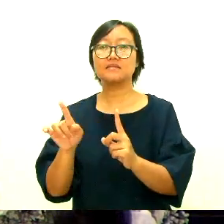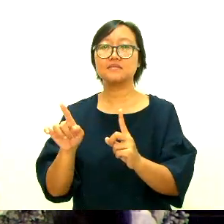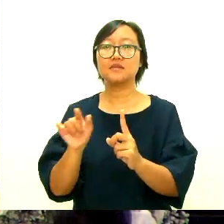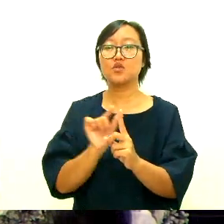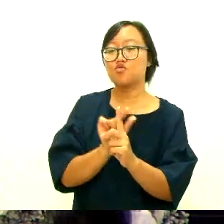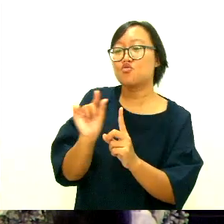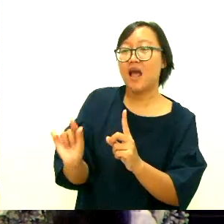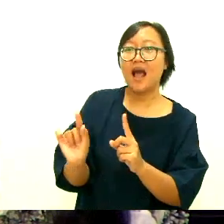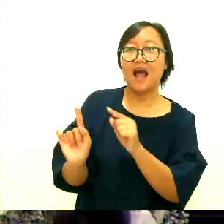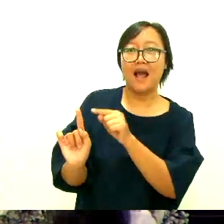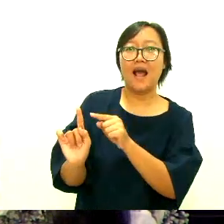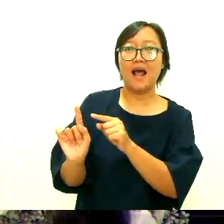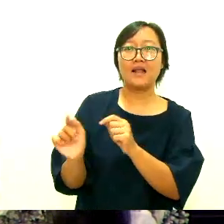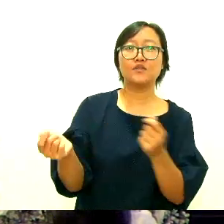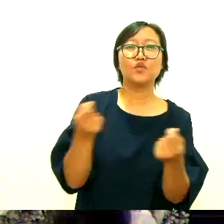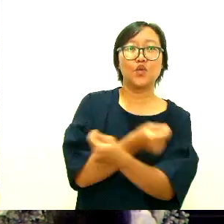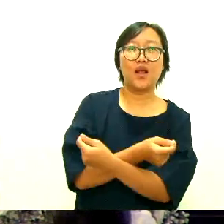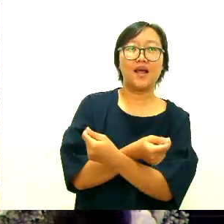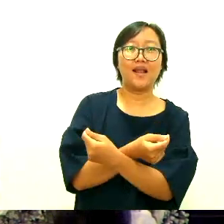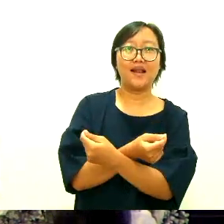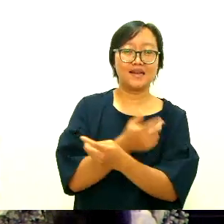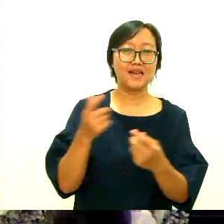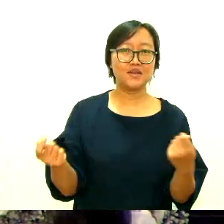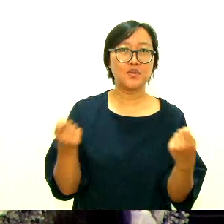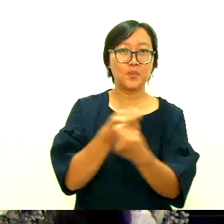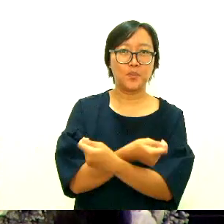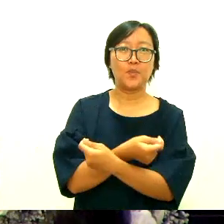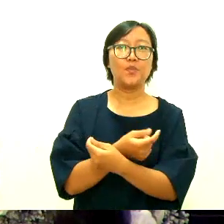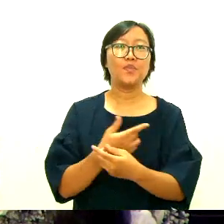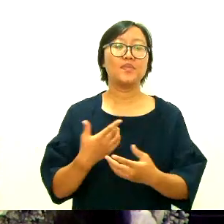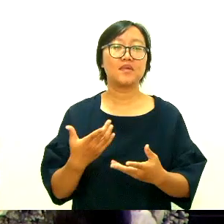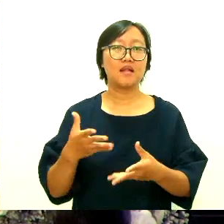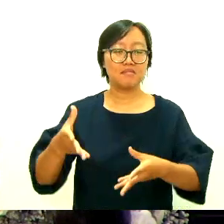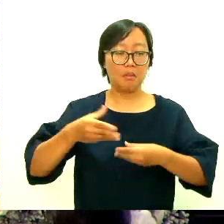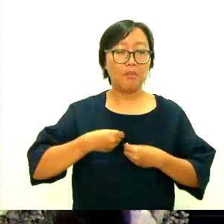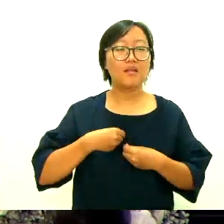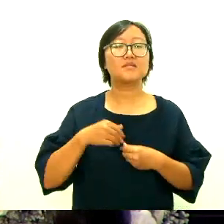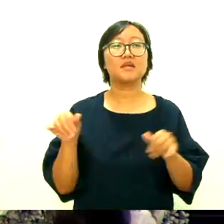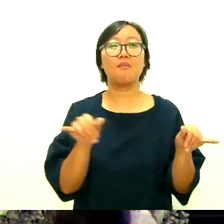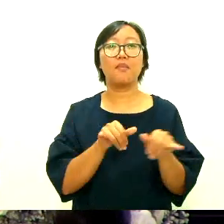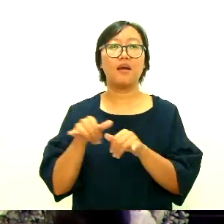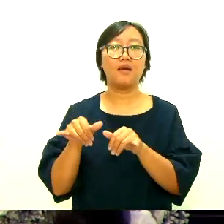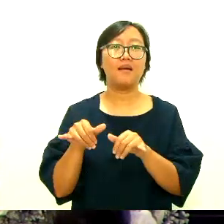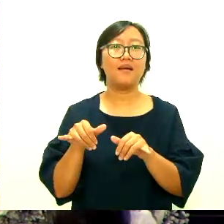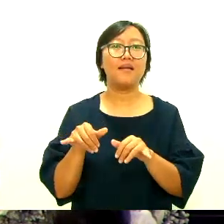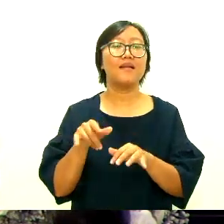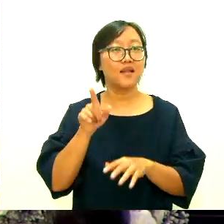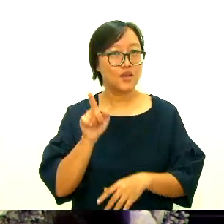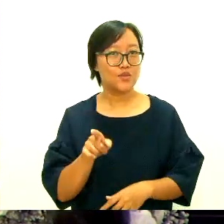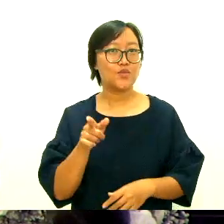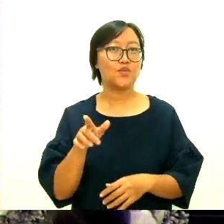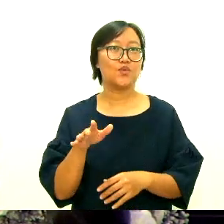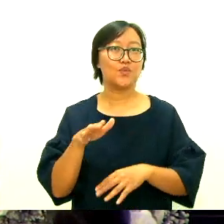tempat yang terhormat juga Jadi ada timbal balik untuk kebanggaan kebanggaan seperti ini maka pesta